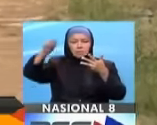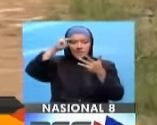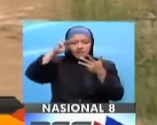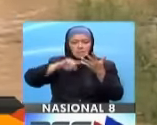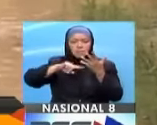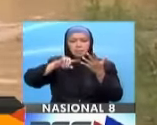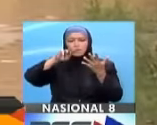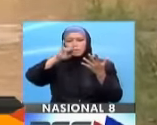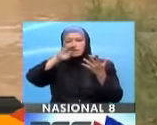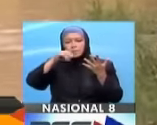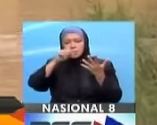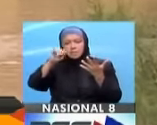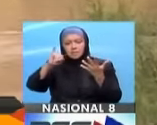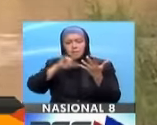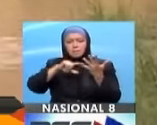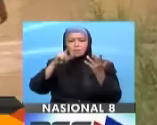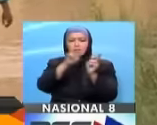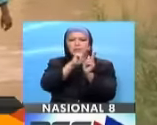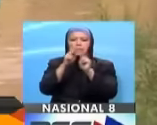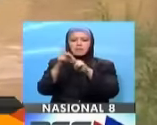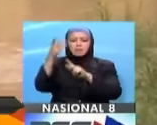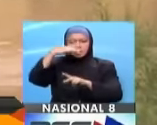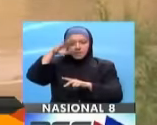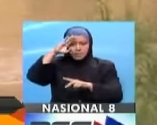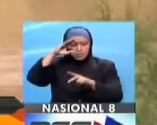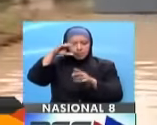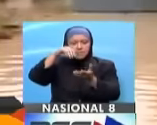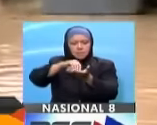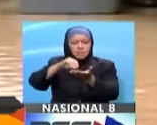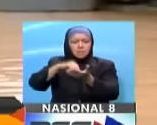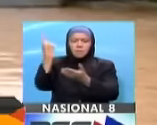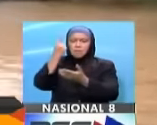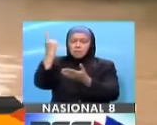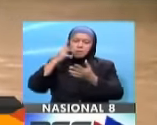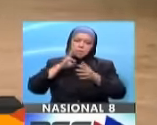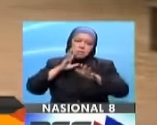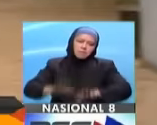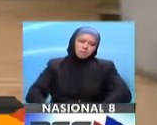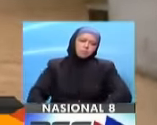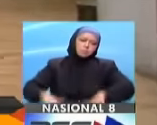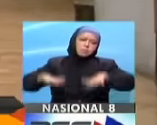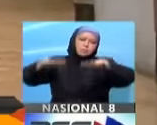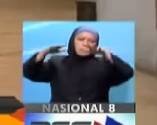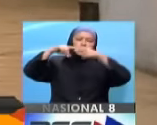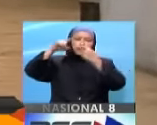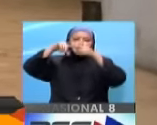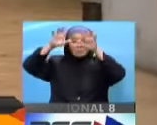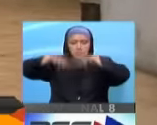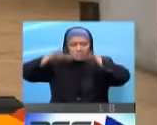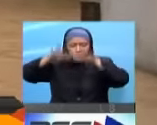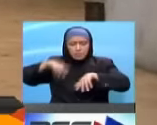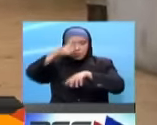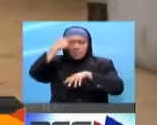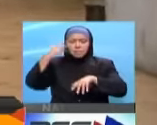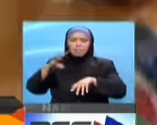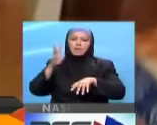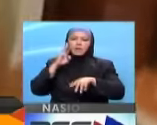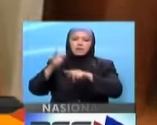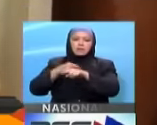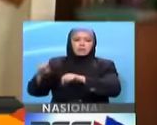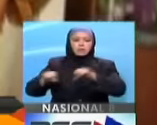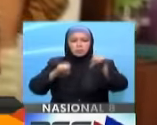Binjai dan Kampung Perlis. Kawasan ini sering dinaiki air setiap kali berlaku hujan lebat kerana air dua sungai utama di sini